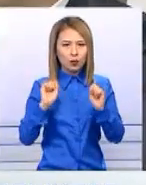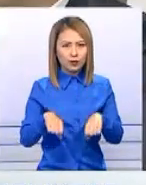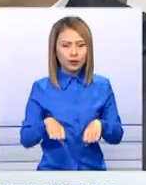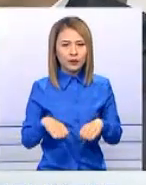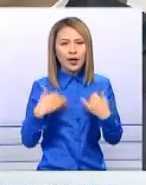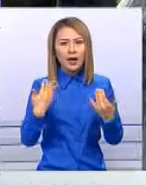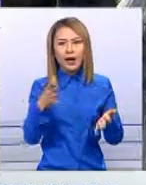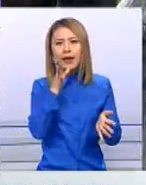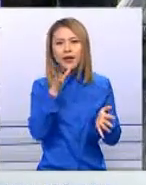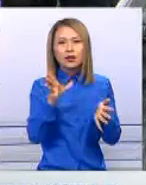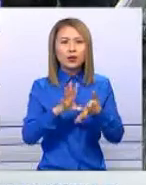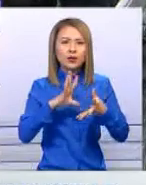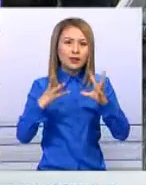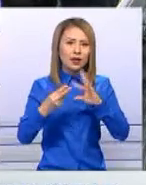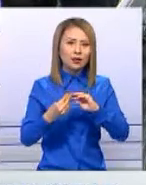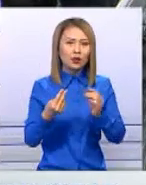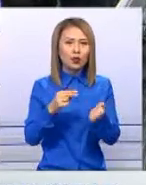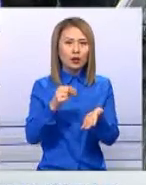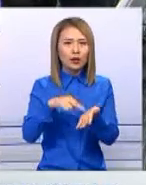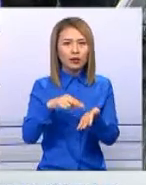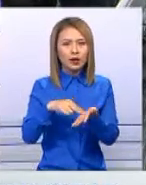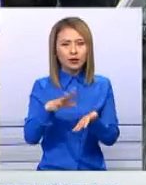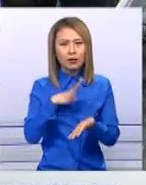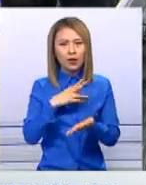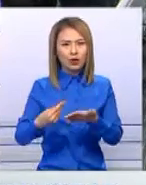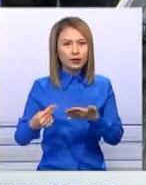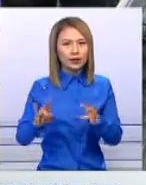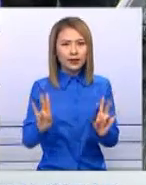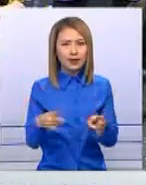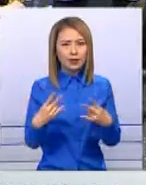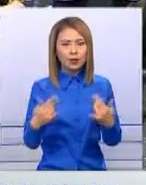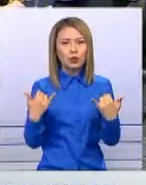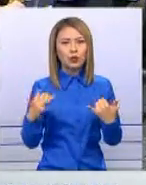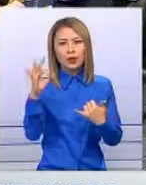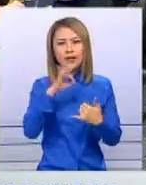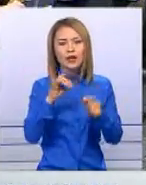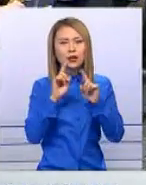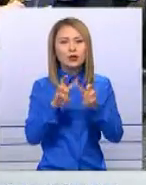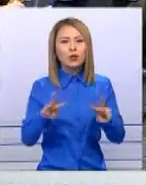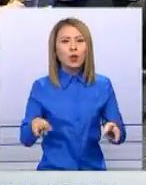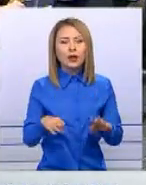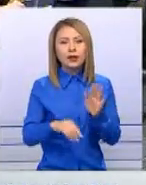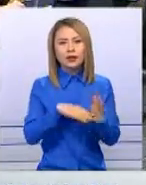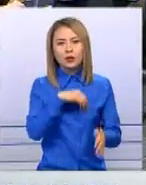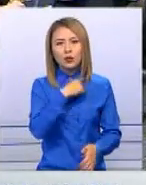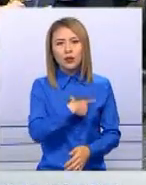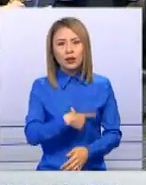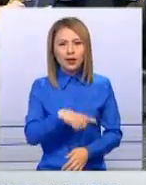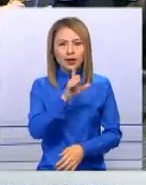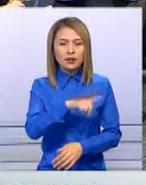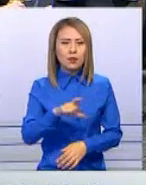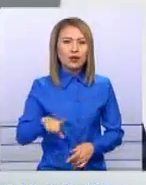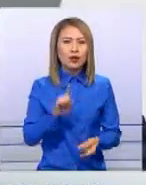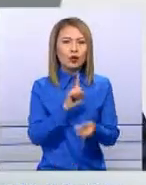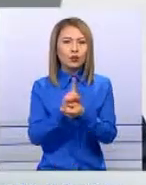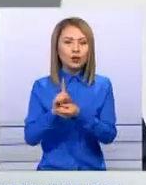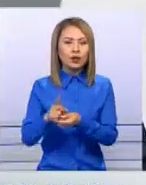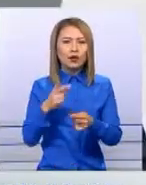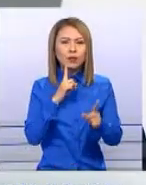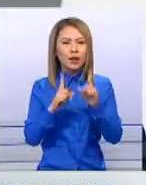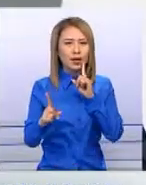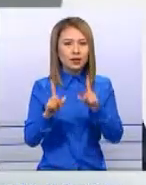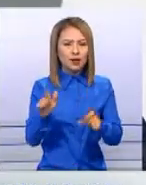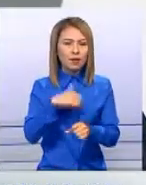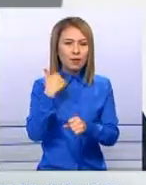қол жеткізеді. Демек, электронды сандық қолтаңбаның қажеті болмайды. Бүгін бұл туралы сенат депутаттарымен кездесуінде азаматтарға арналған